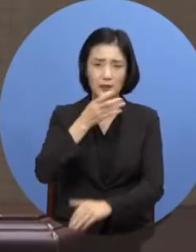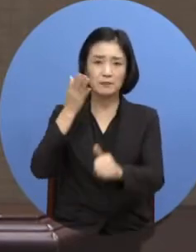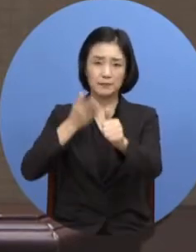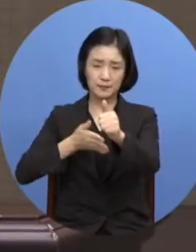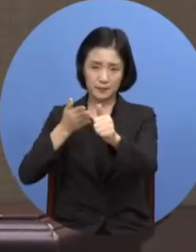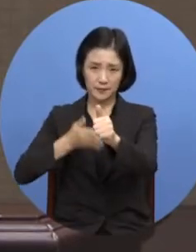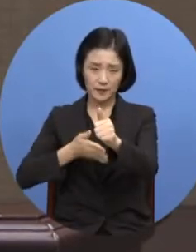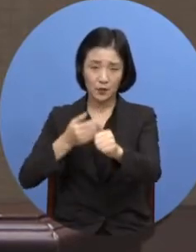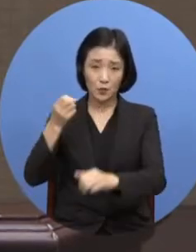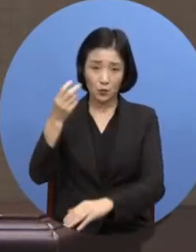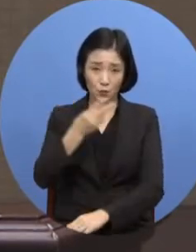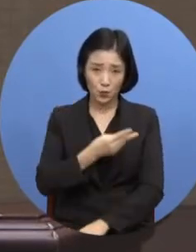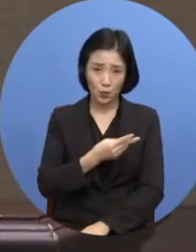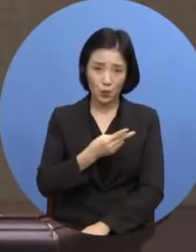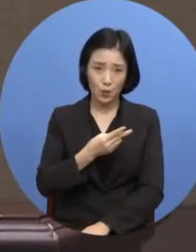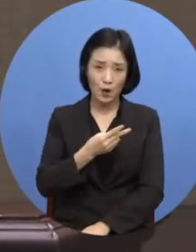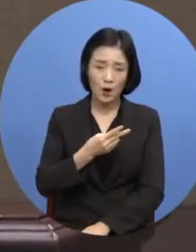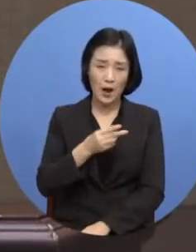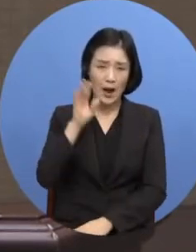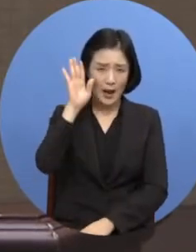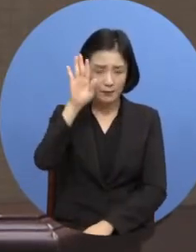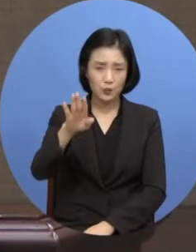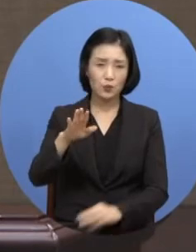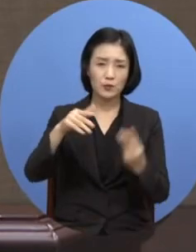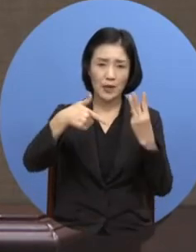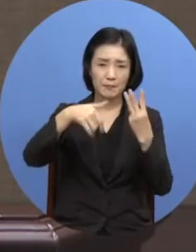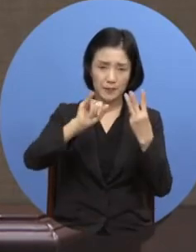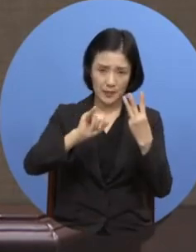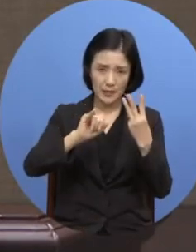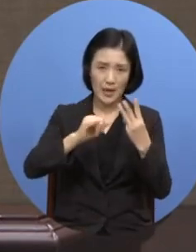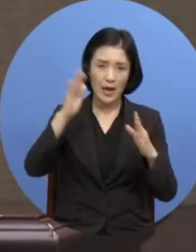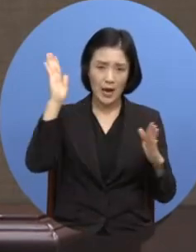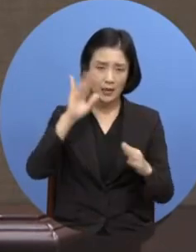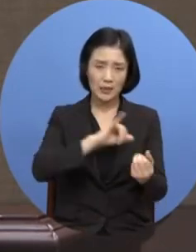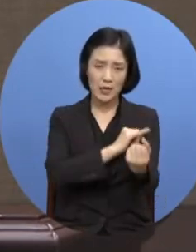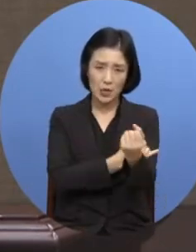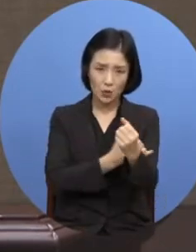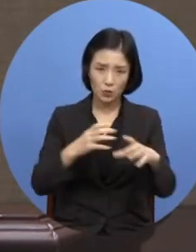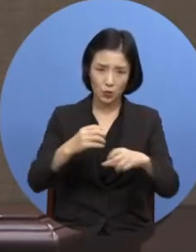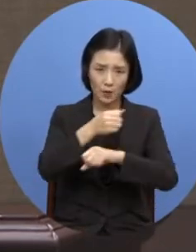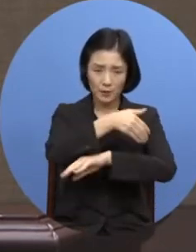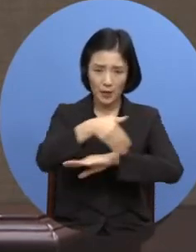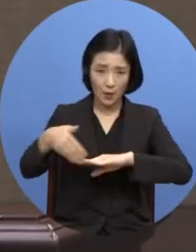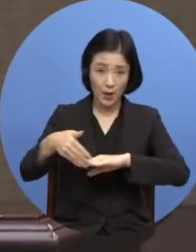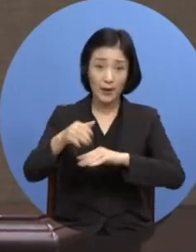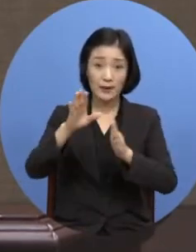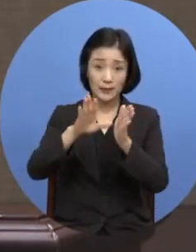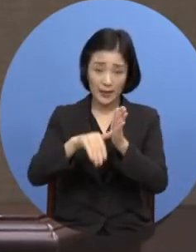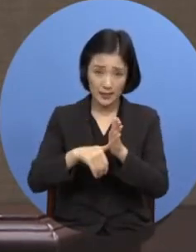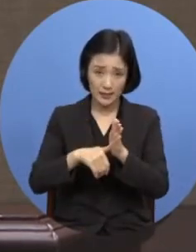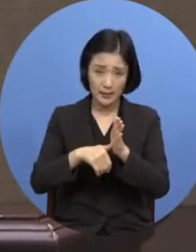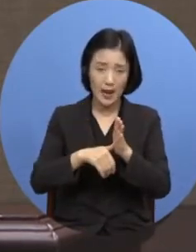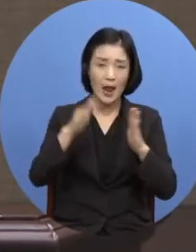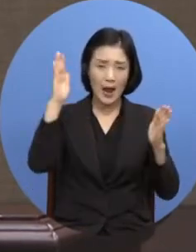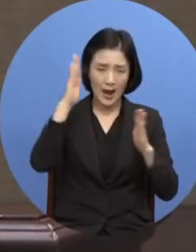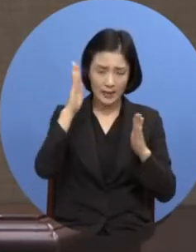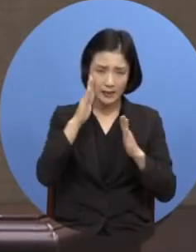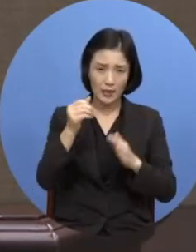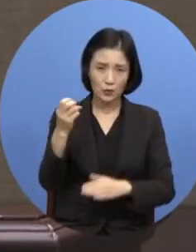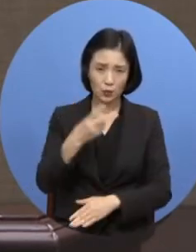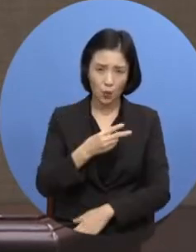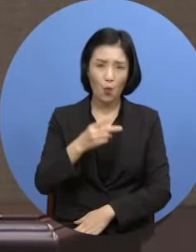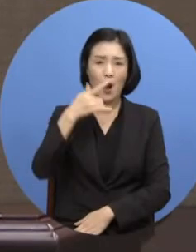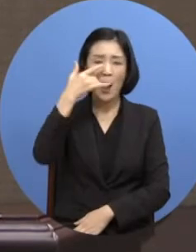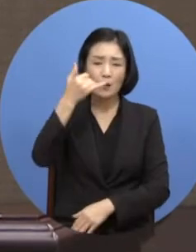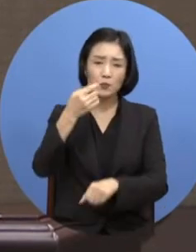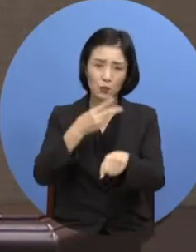바입니다. 뿐만 아니라 향후 제3기 학생인권종합계획을 수립할 때에는 학생 당사자를 비롯해 학부모,